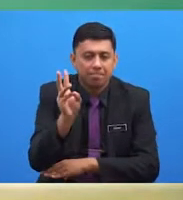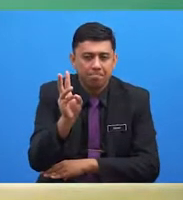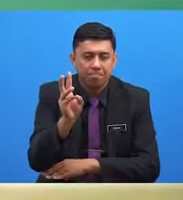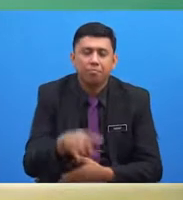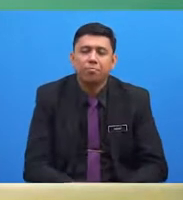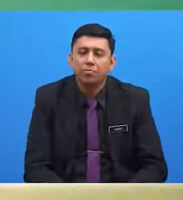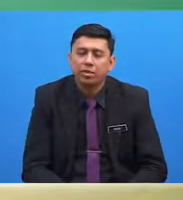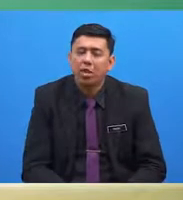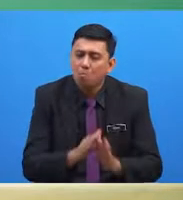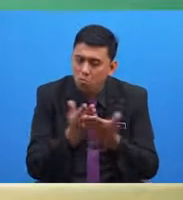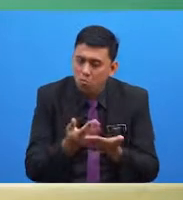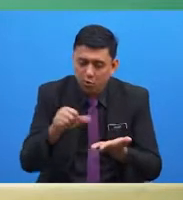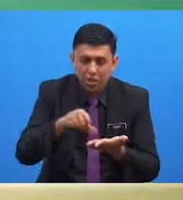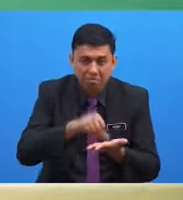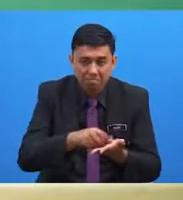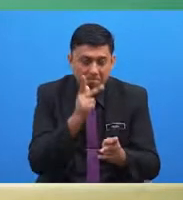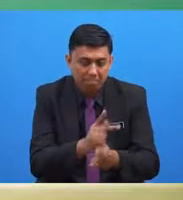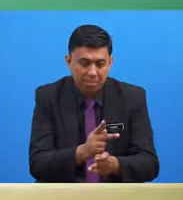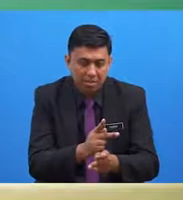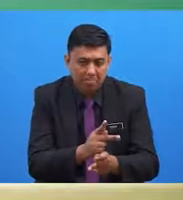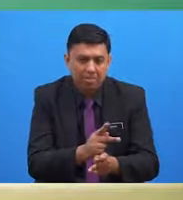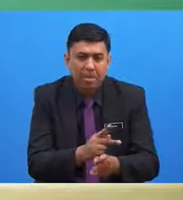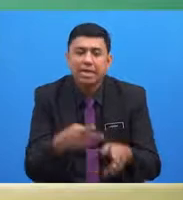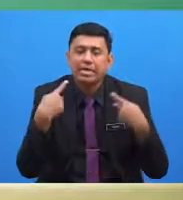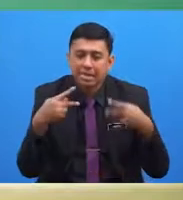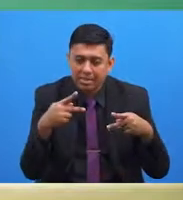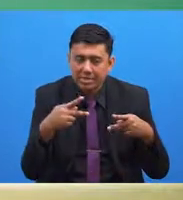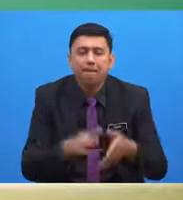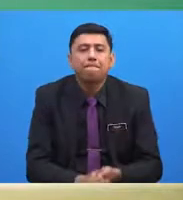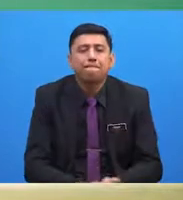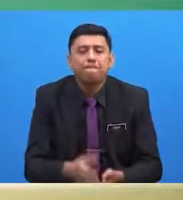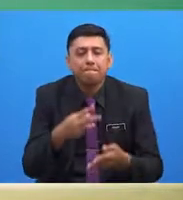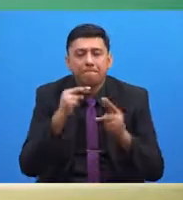buku akaun perkongsian disimpan di premis perniagaan.